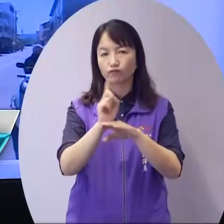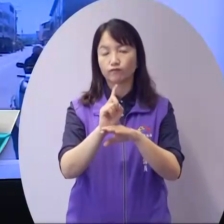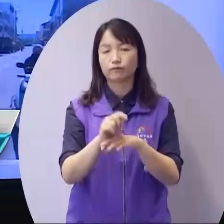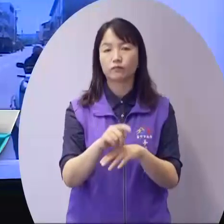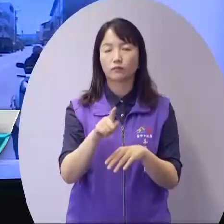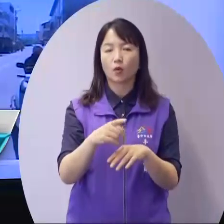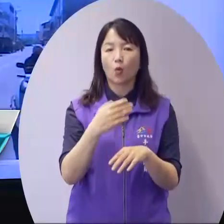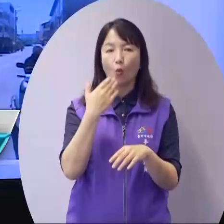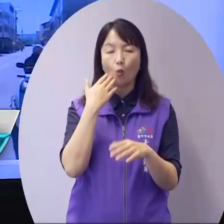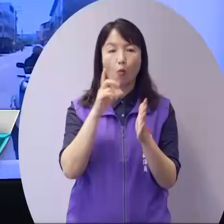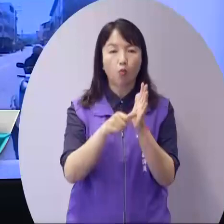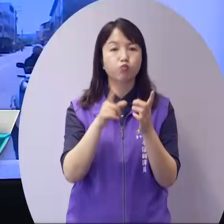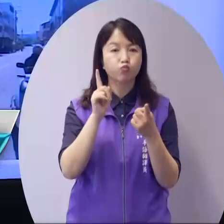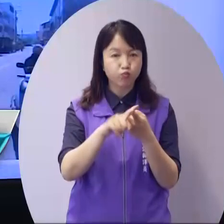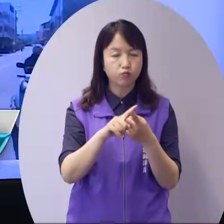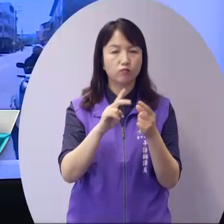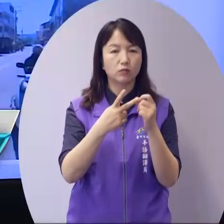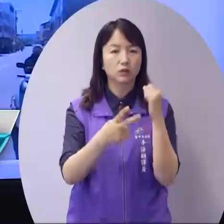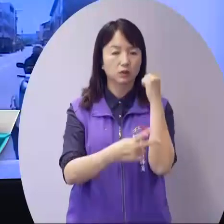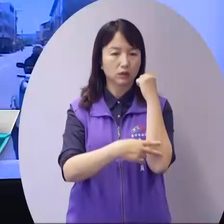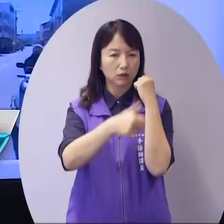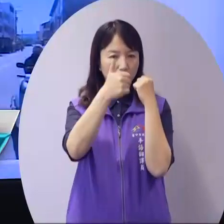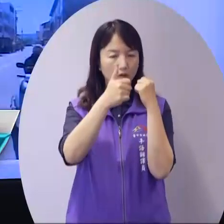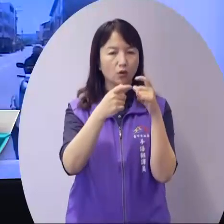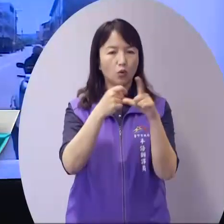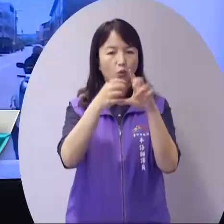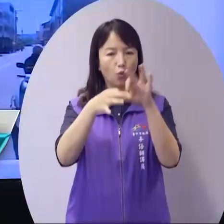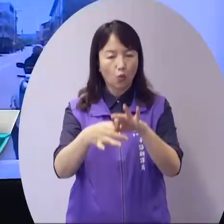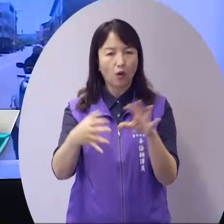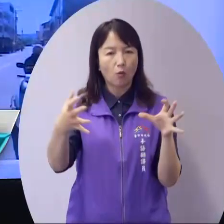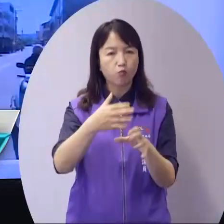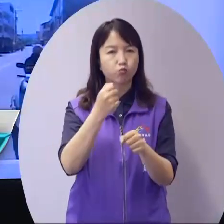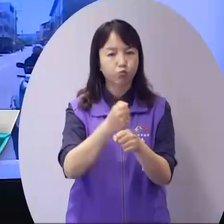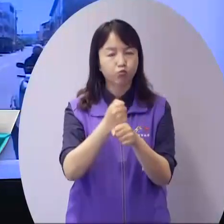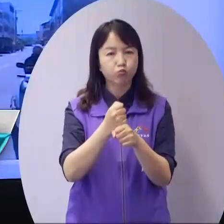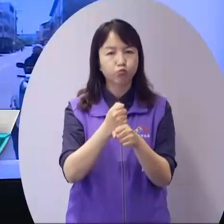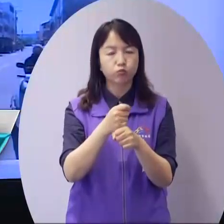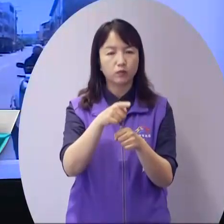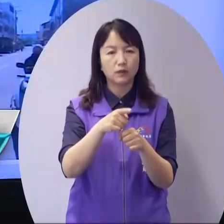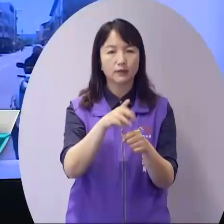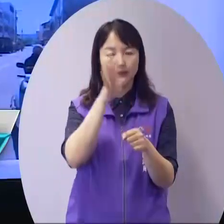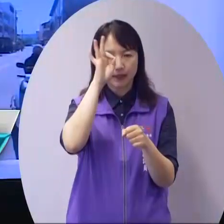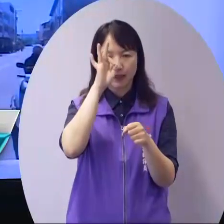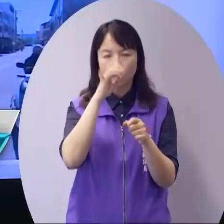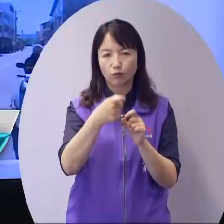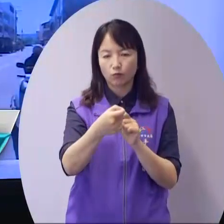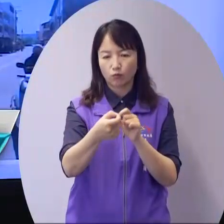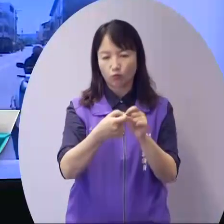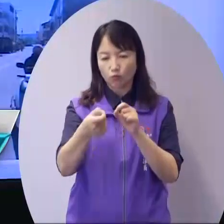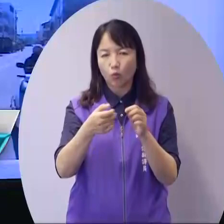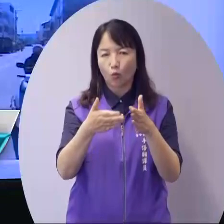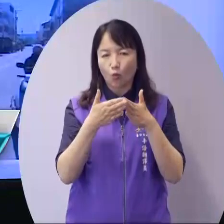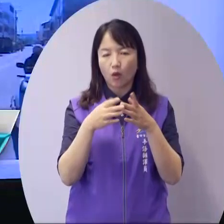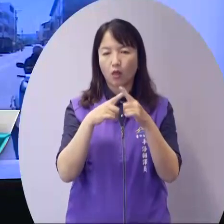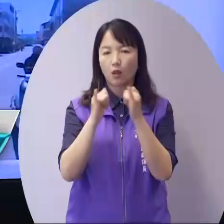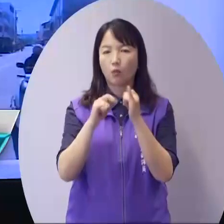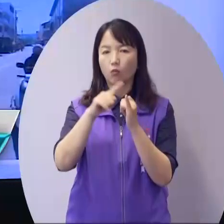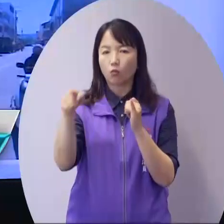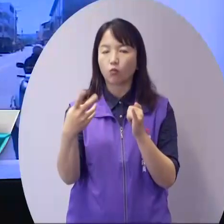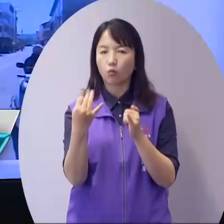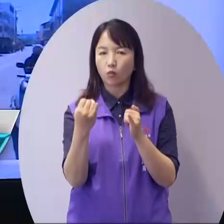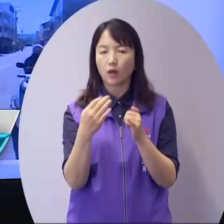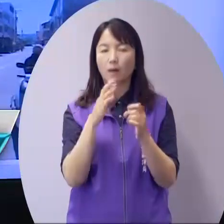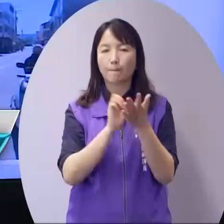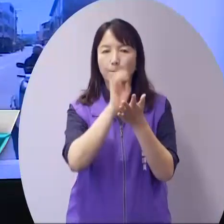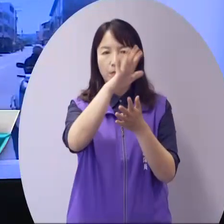望有机会可以跟地方邻里长、区公所合作，那透过这个区里实际上的需要，那反馈到